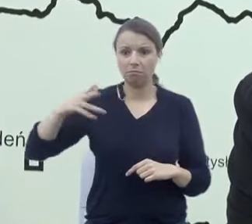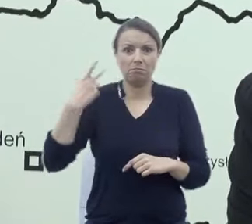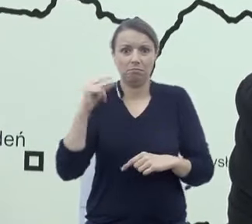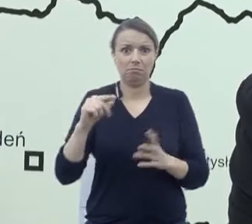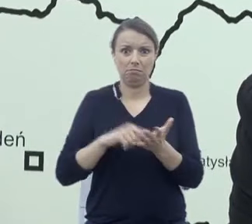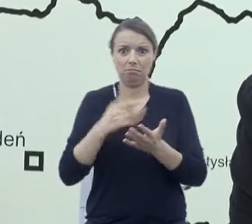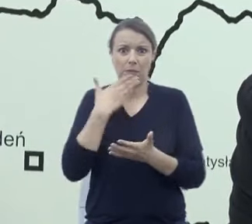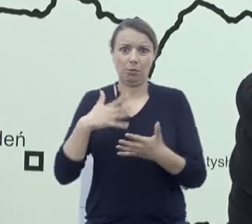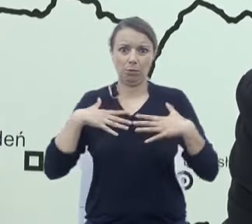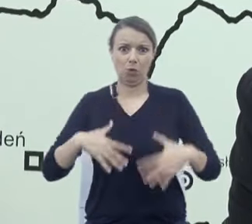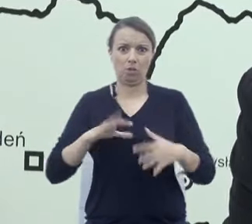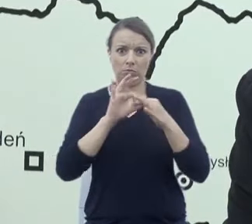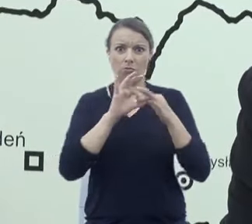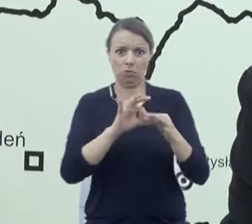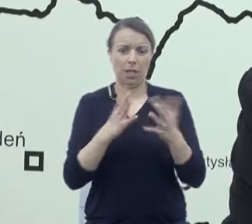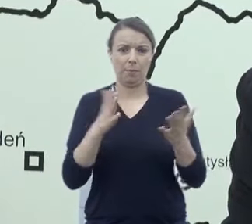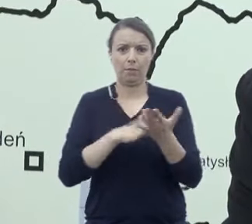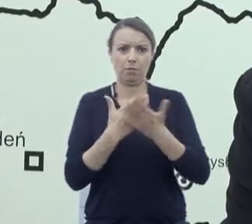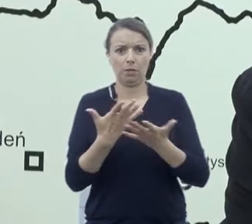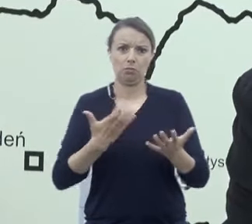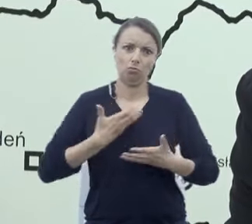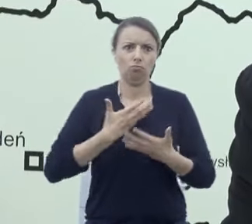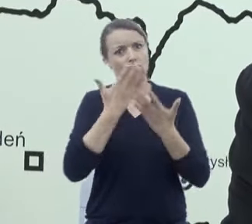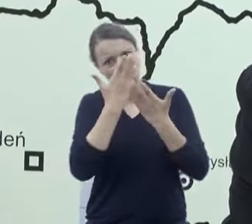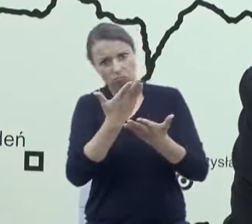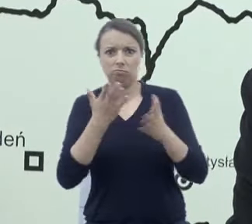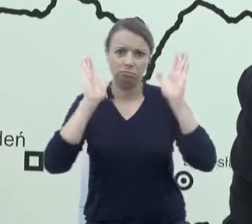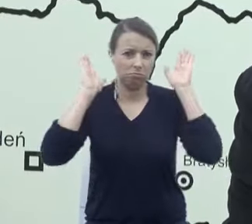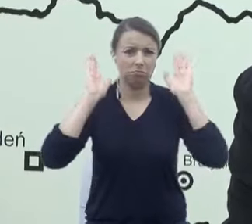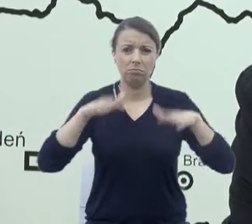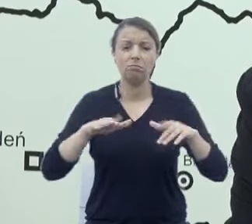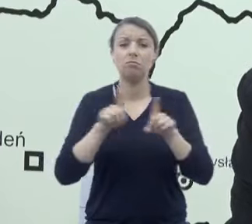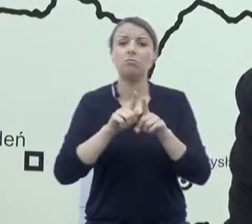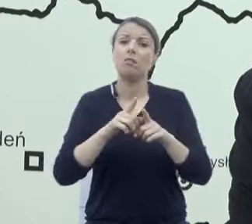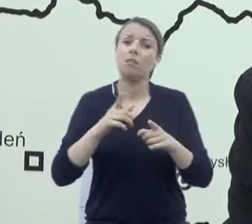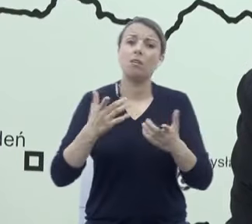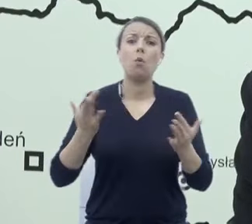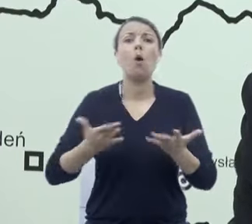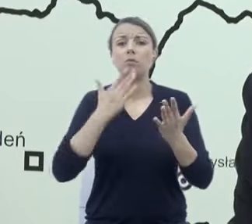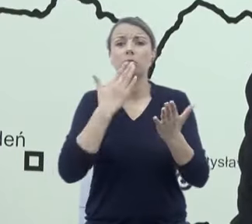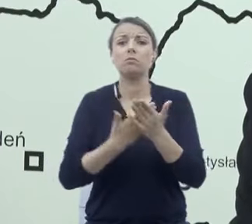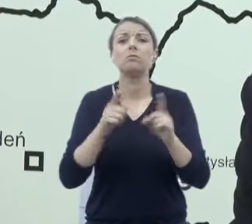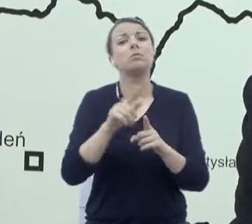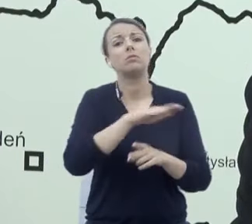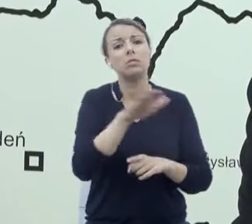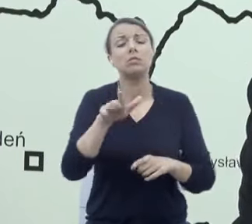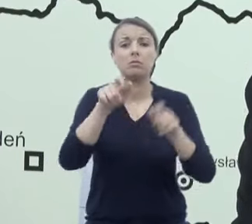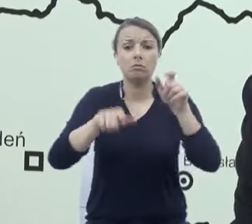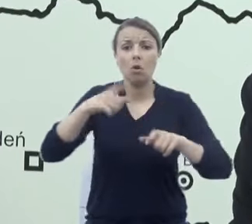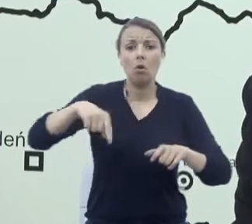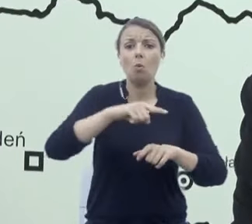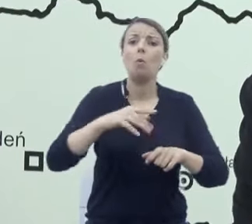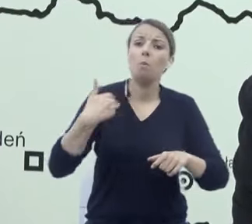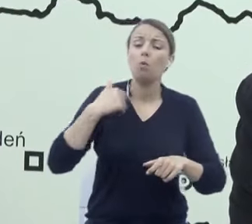jakkolwiek utożsamiać. To łatwiej się przyznać, to burmistrz Godlewski, cała rodzice, wszyscy próbowali, tam były jednostki, myśmy